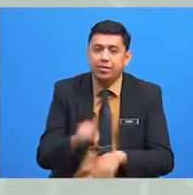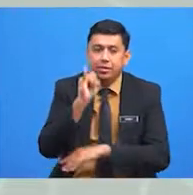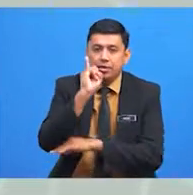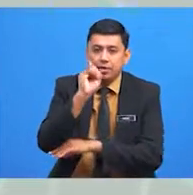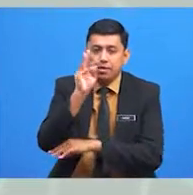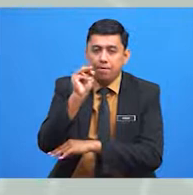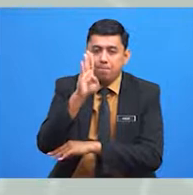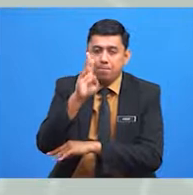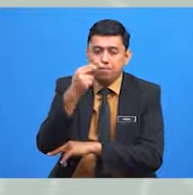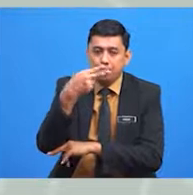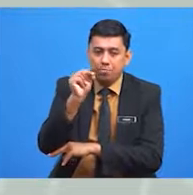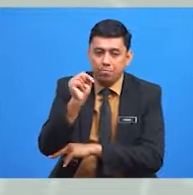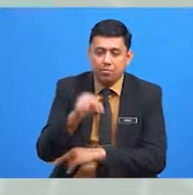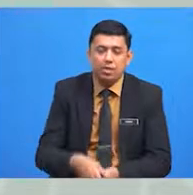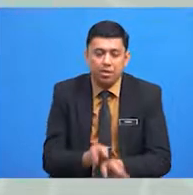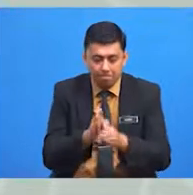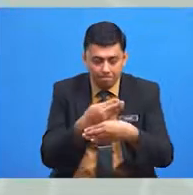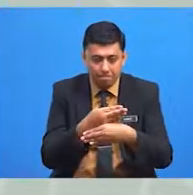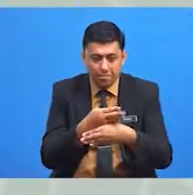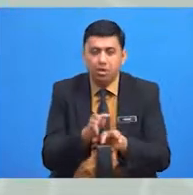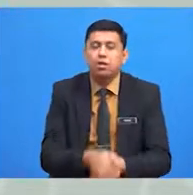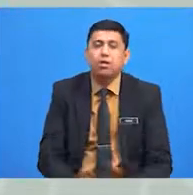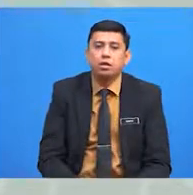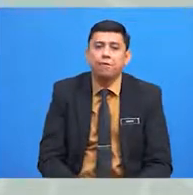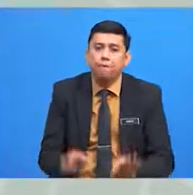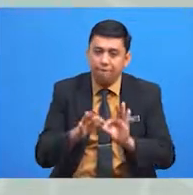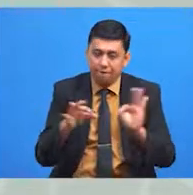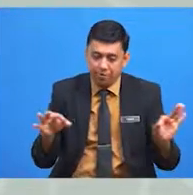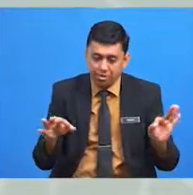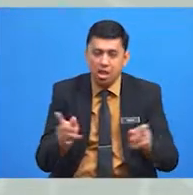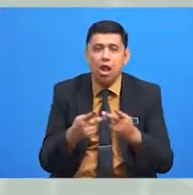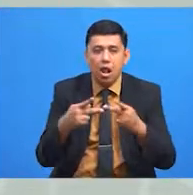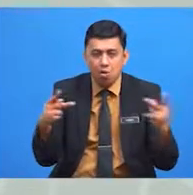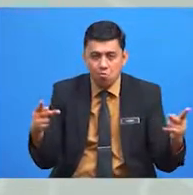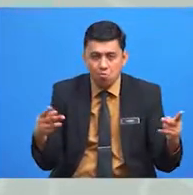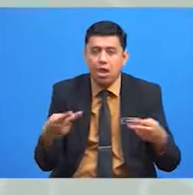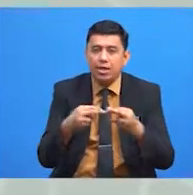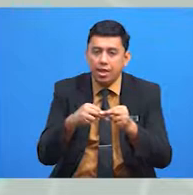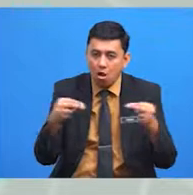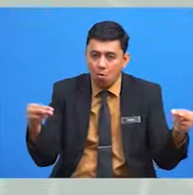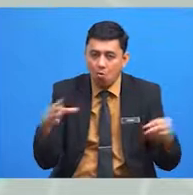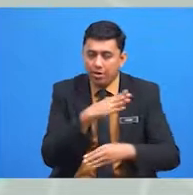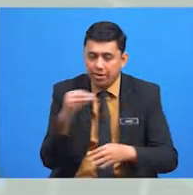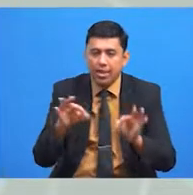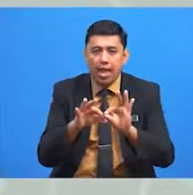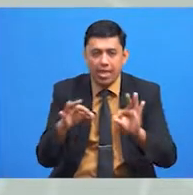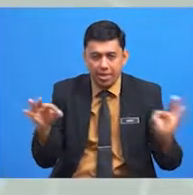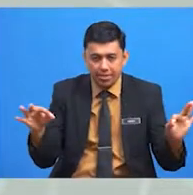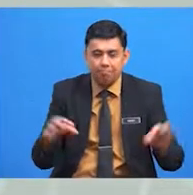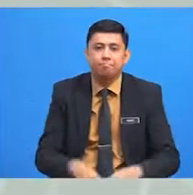morfologi. Mempunyai bentuk dari aspek frasa, klausa, nahu dan